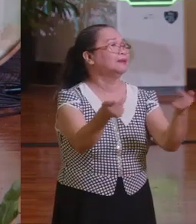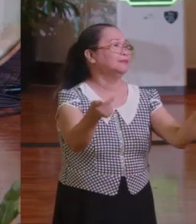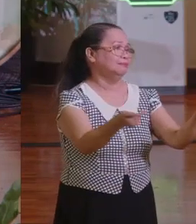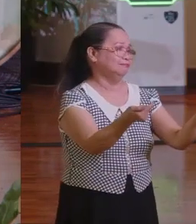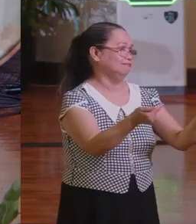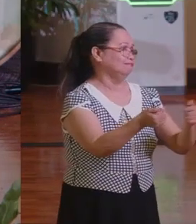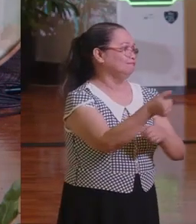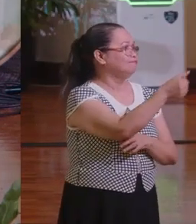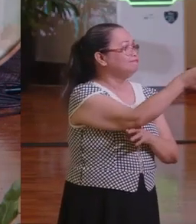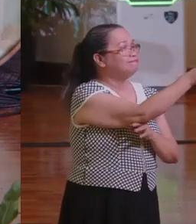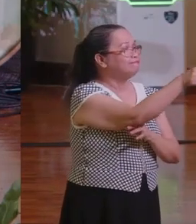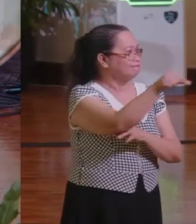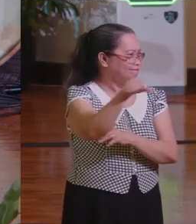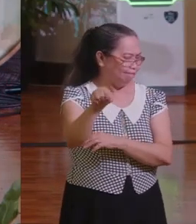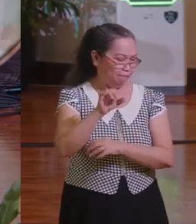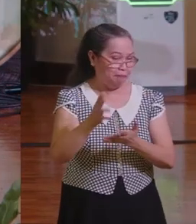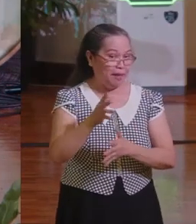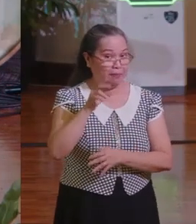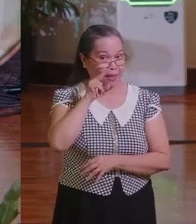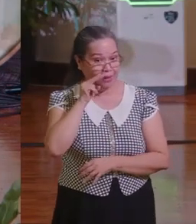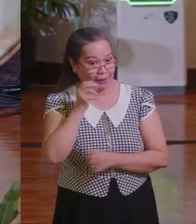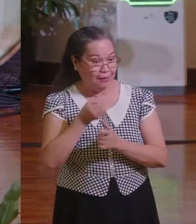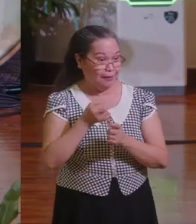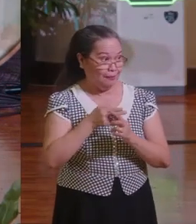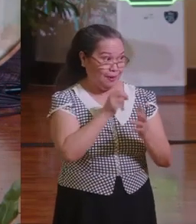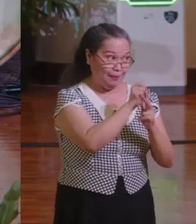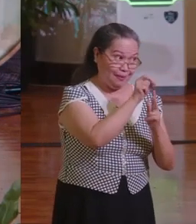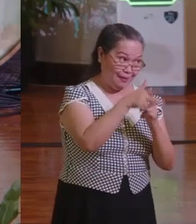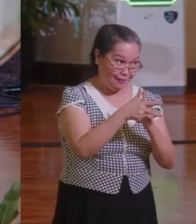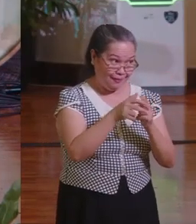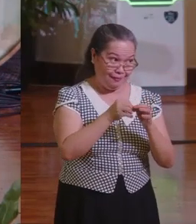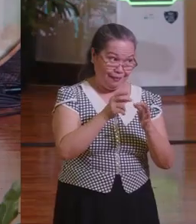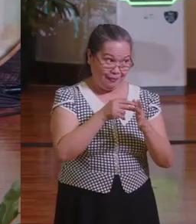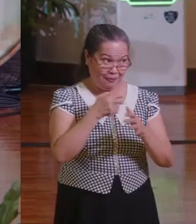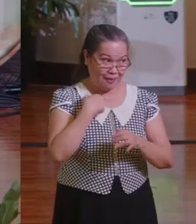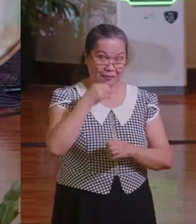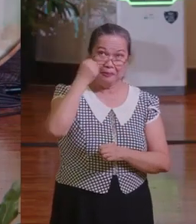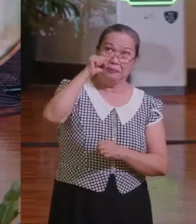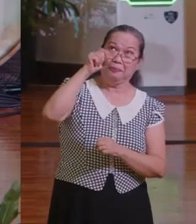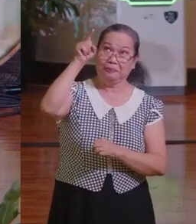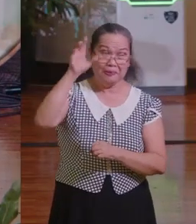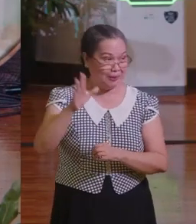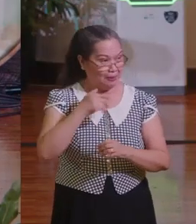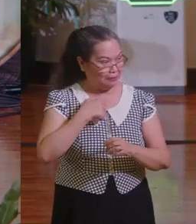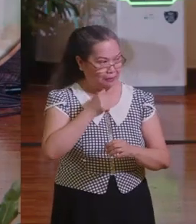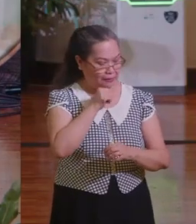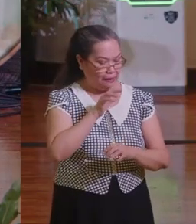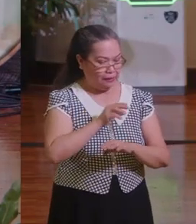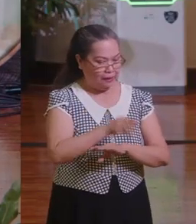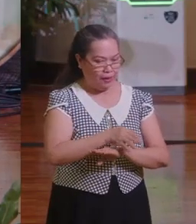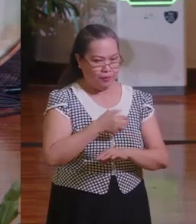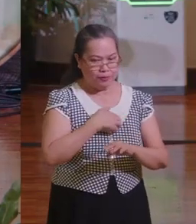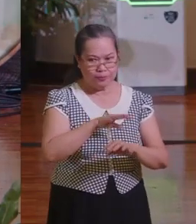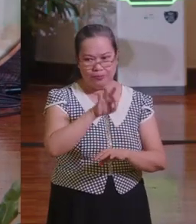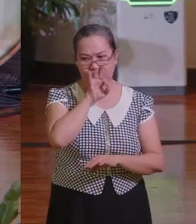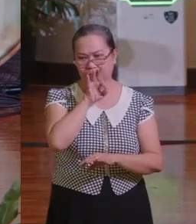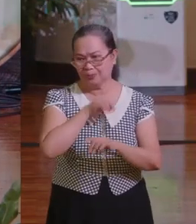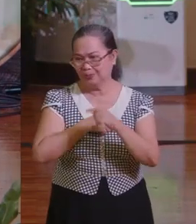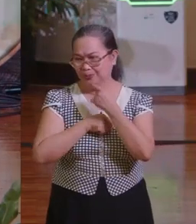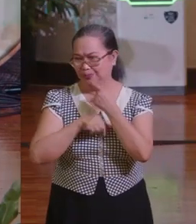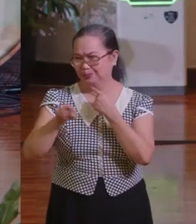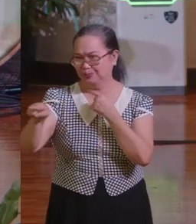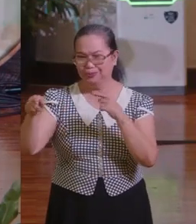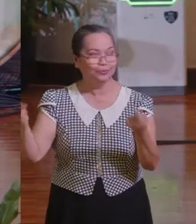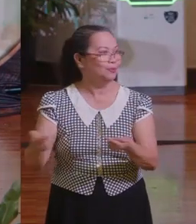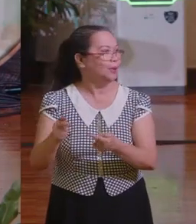transgression. No? Transgression po, ang ibig po sabihin nun is to cross the line. No? Lumampas kayo sa linya. No?